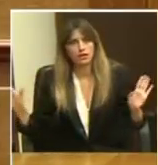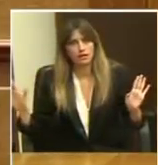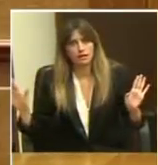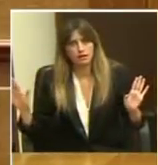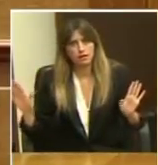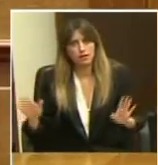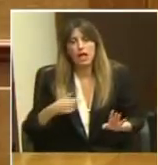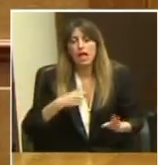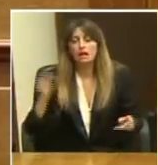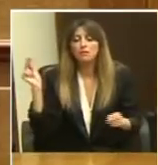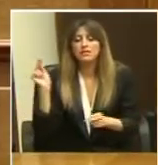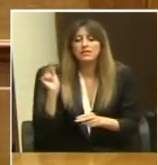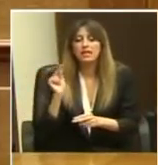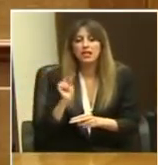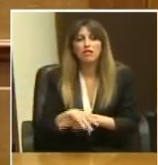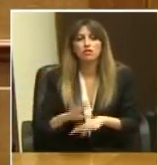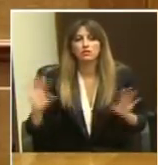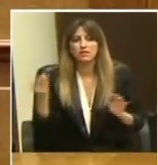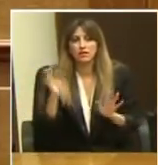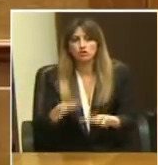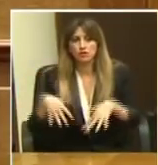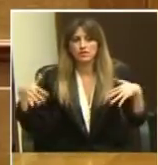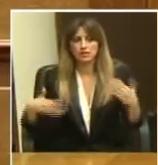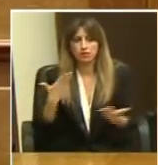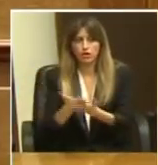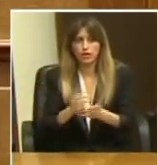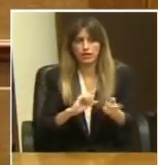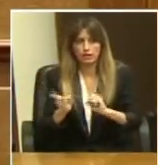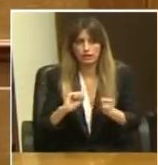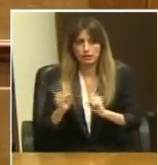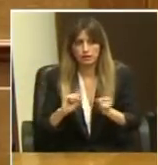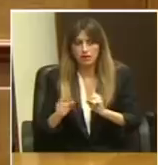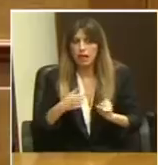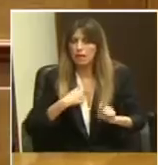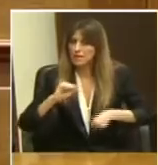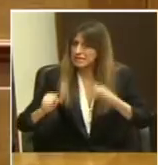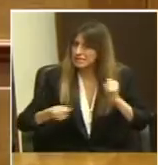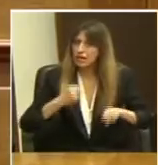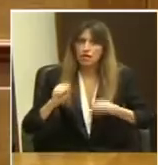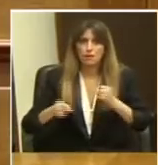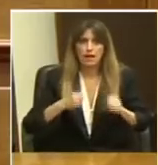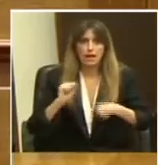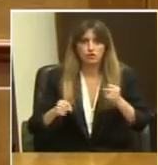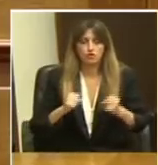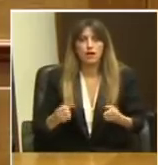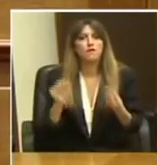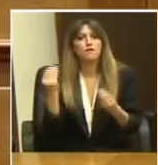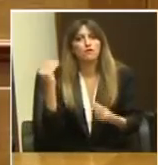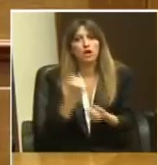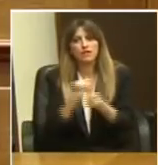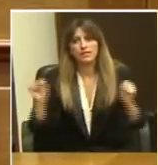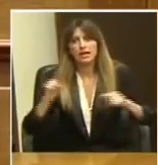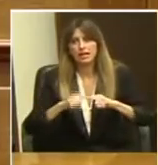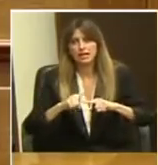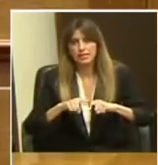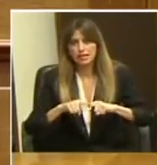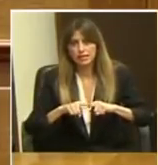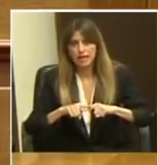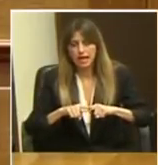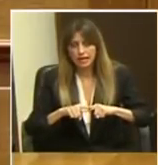θα το ψηφίσει όποτε έρθει στη Βουλή. Θα κάνει τα πάντα για να μην περάσει. Οι βουλευτές των ανεξάρτητων Ελλήνων δεν θα βάλουν το όνομά